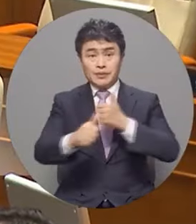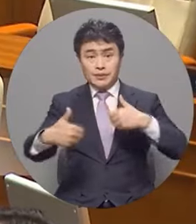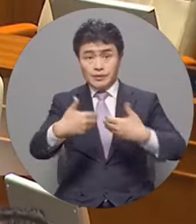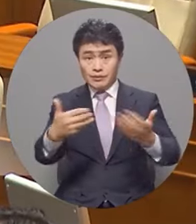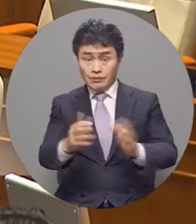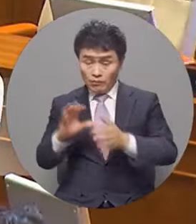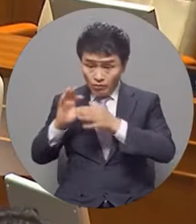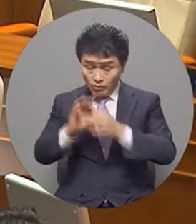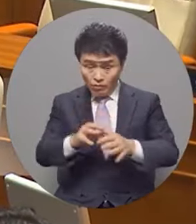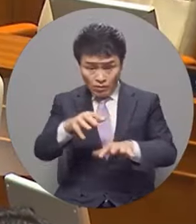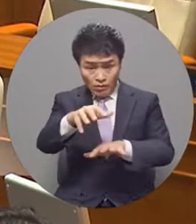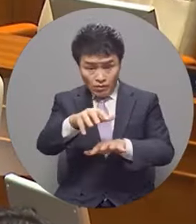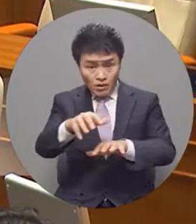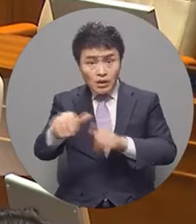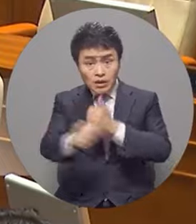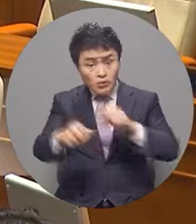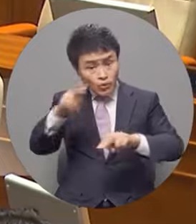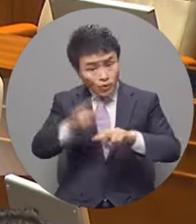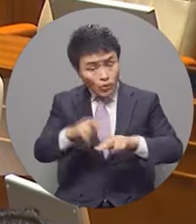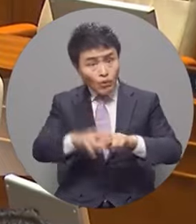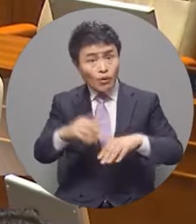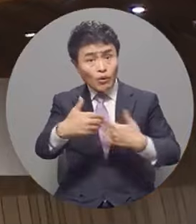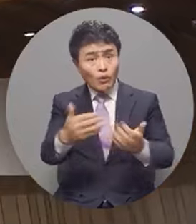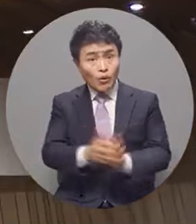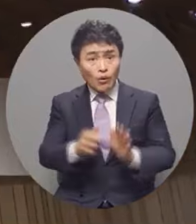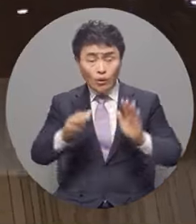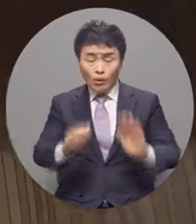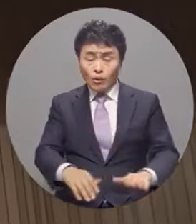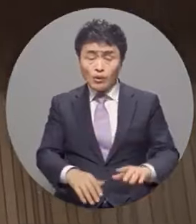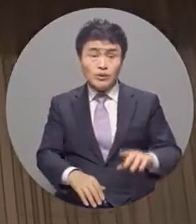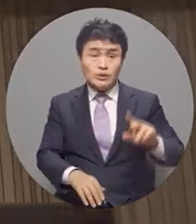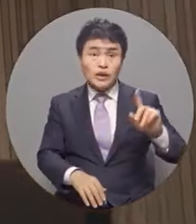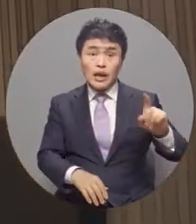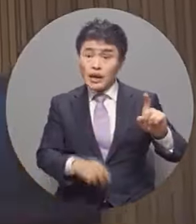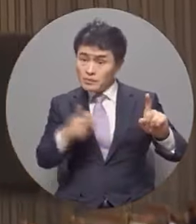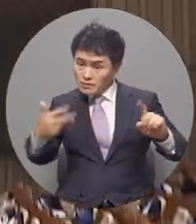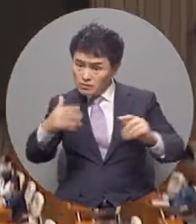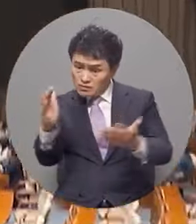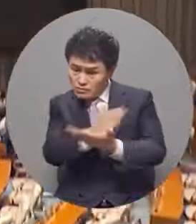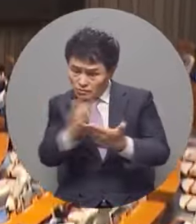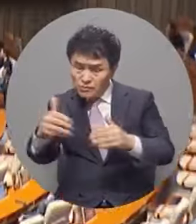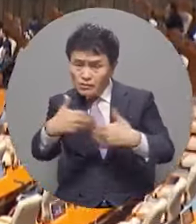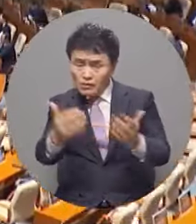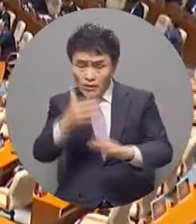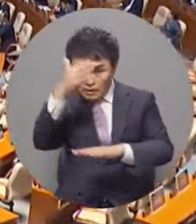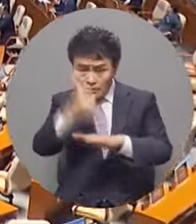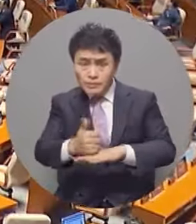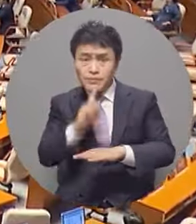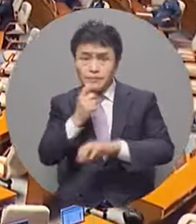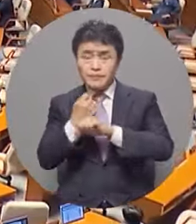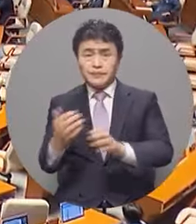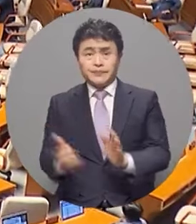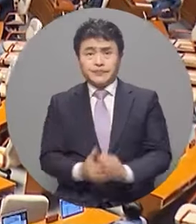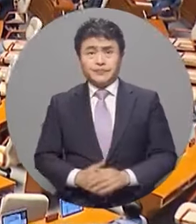독식일지, 의석수대로 11대 7 배분일지 최종 결론날 전망입니다. MBC 뉴스